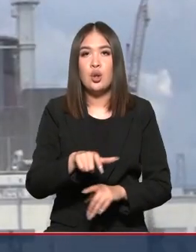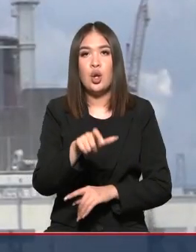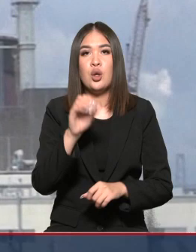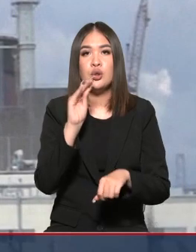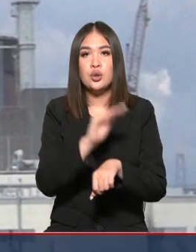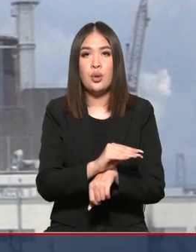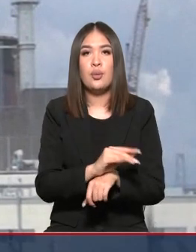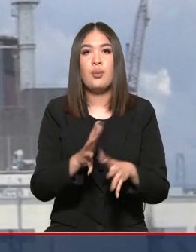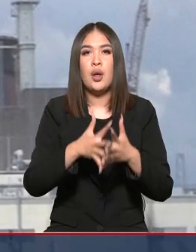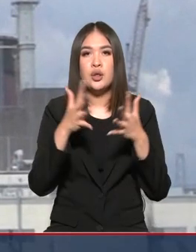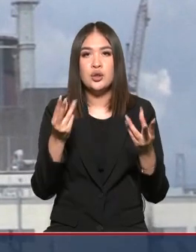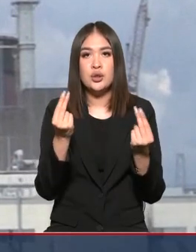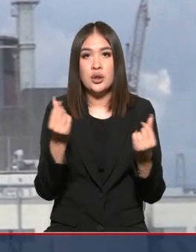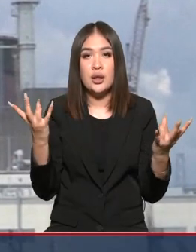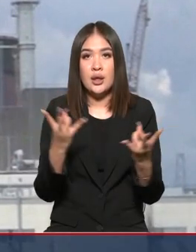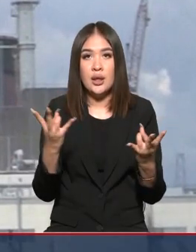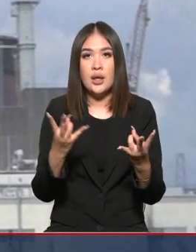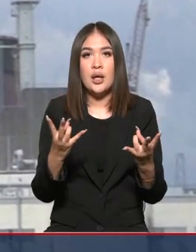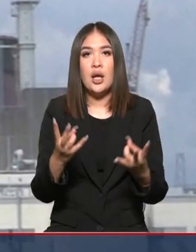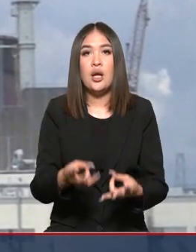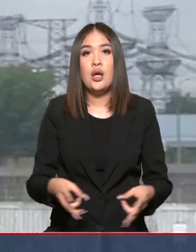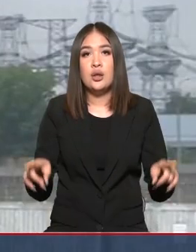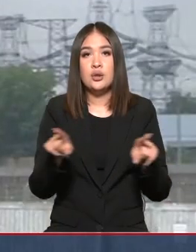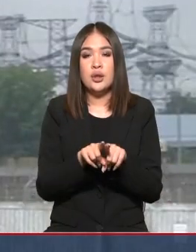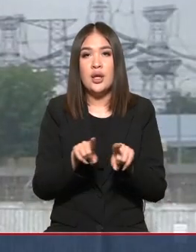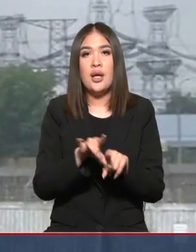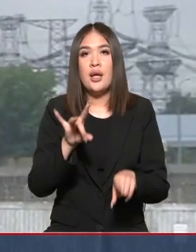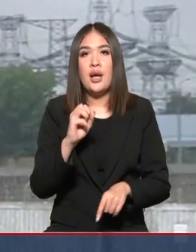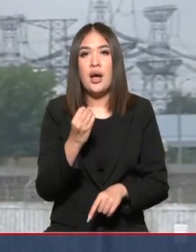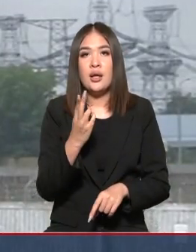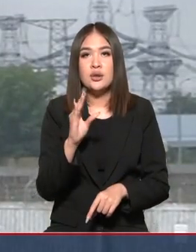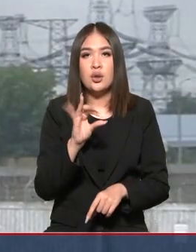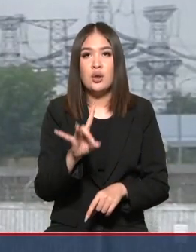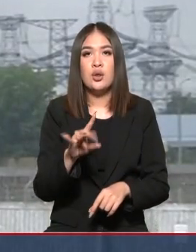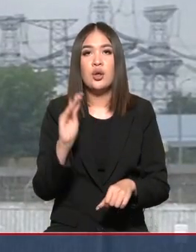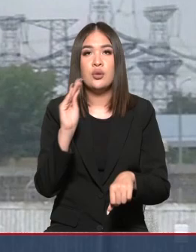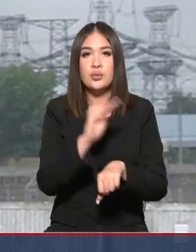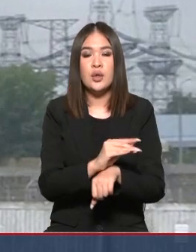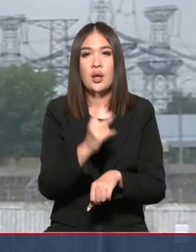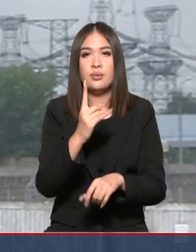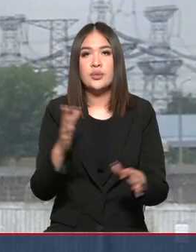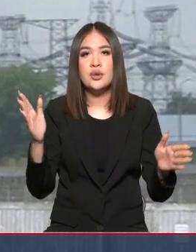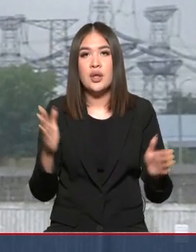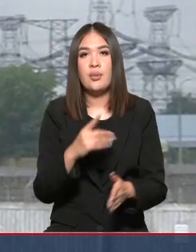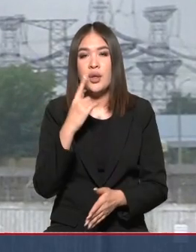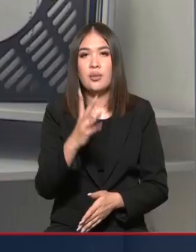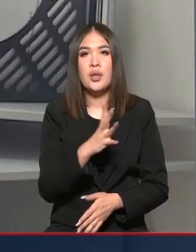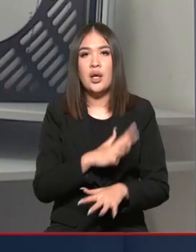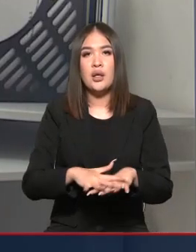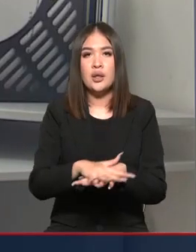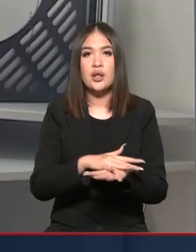ірі көлемдегі қаржы керек. Дегенмен, бұл реакторларды орнатудың жалғыз кемшілігі дейді халықаралық